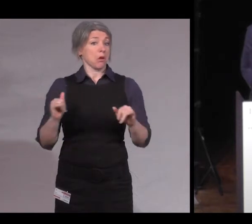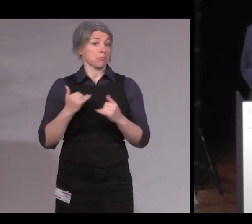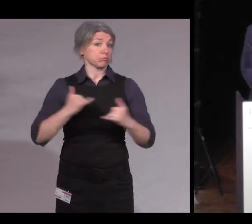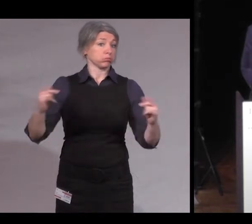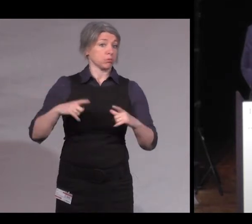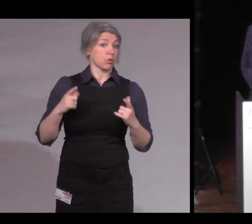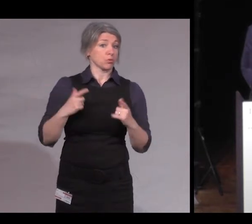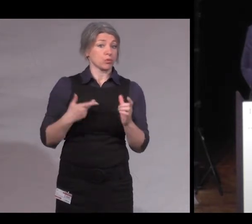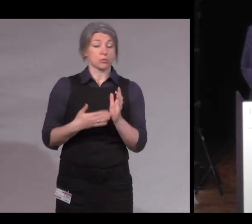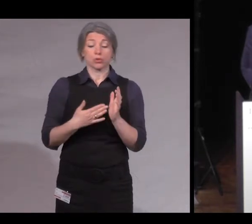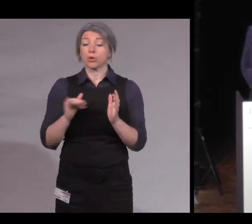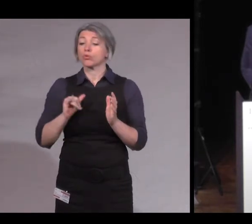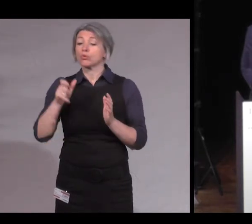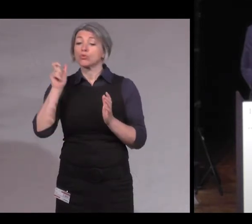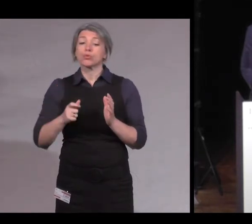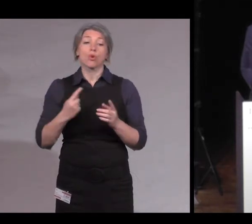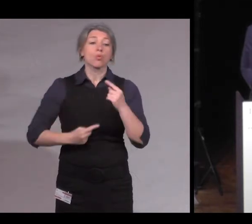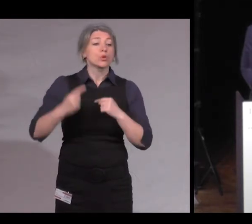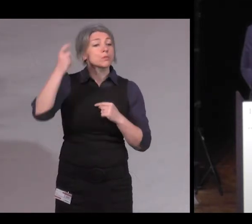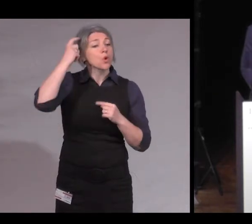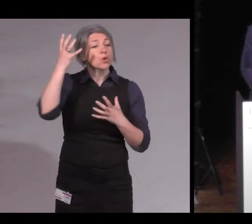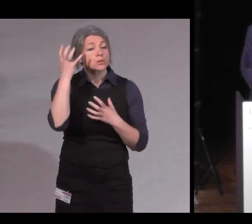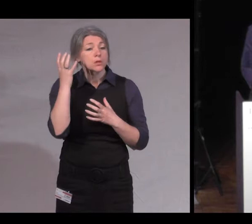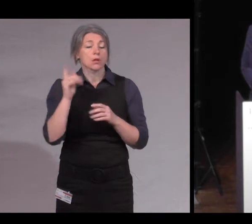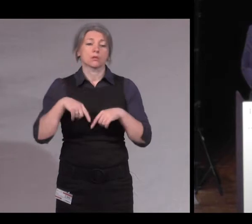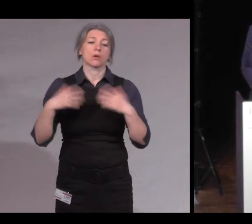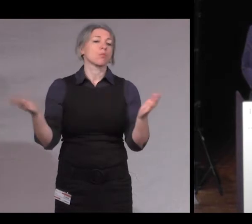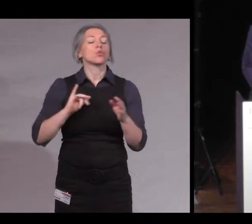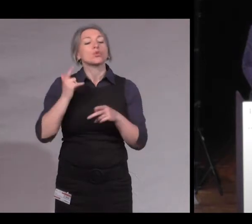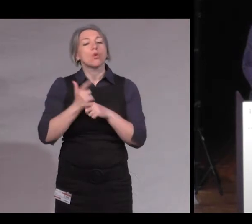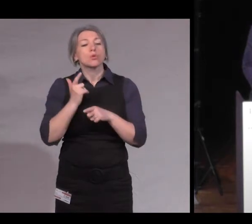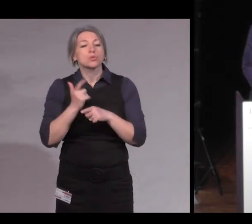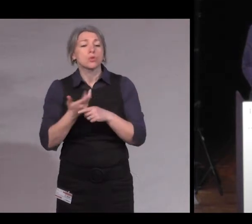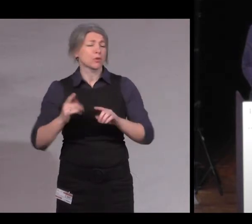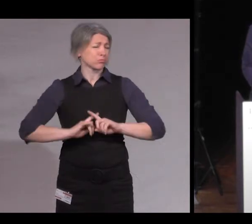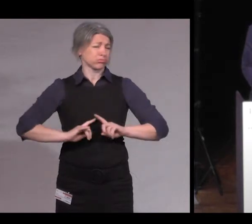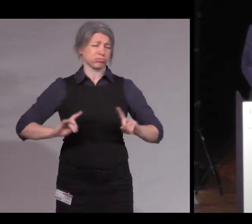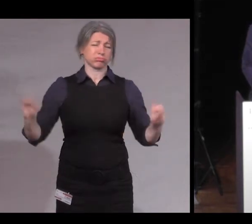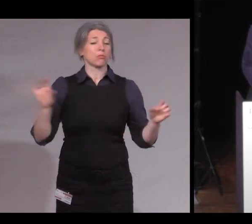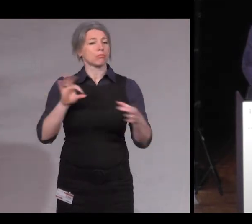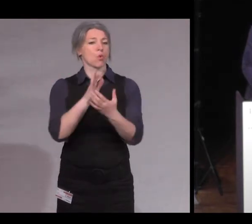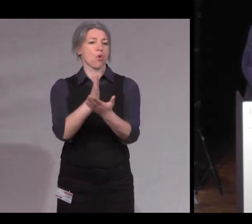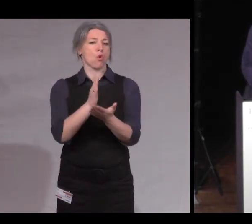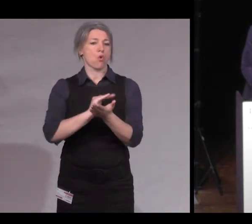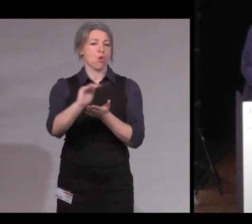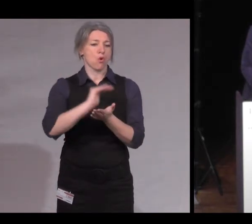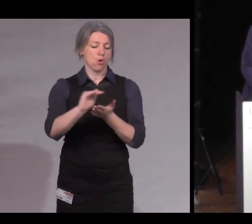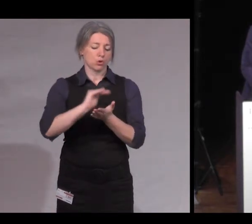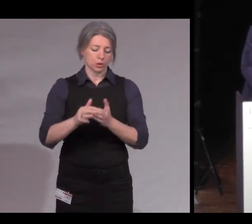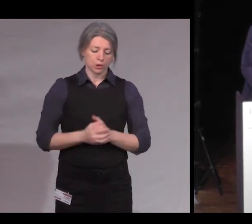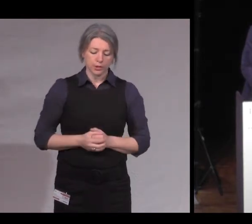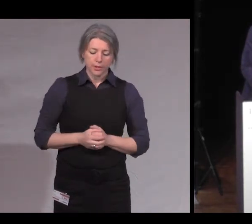používat i pro pacienty s poraněním mozku, pro diabetika a další. Je to pracoviště